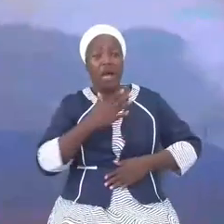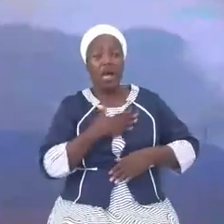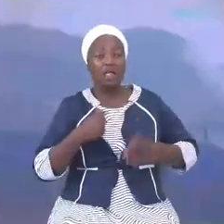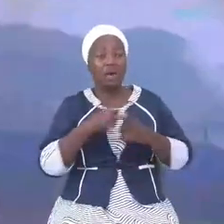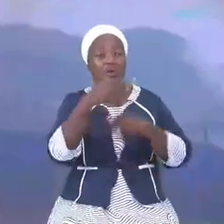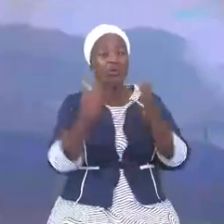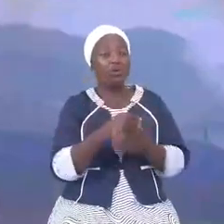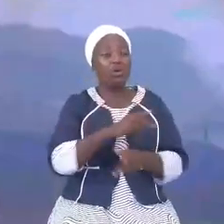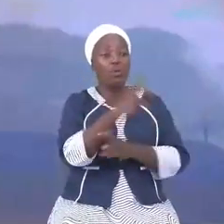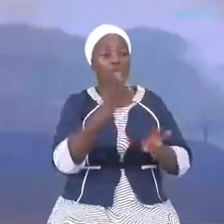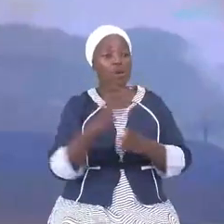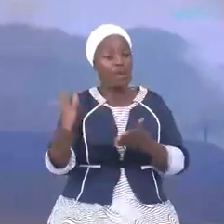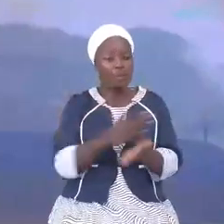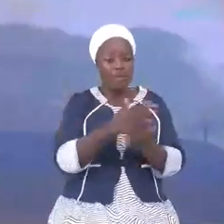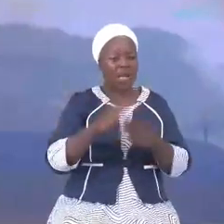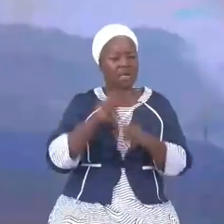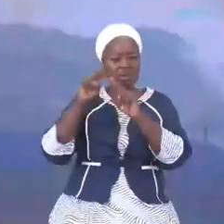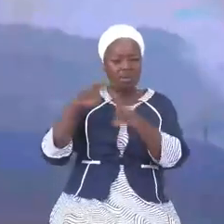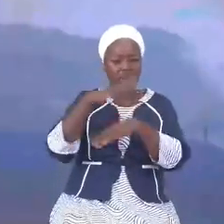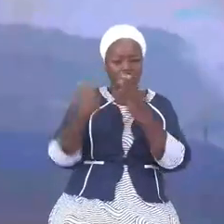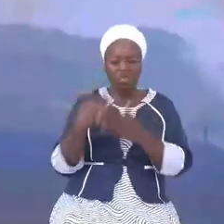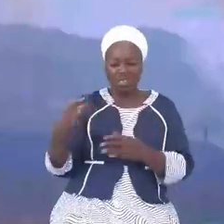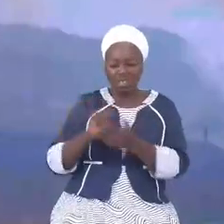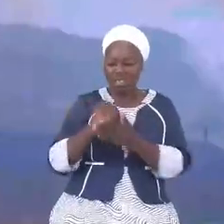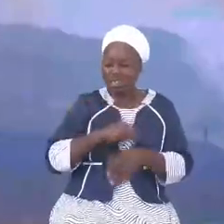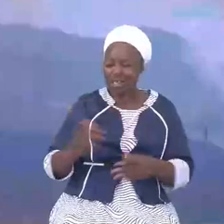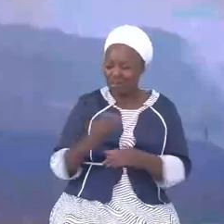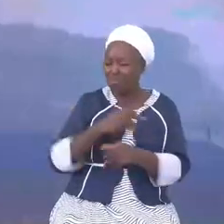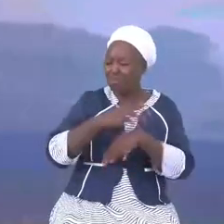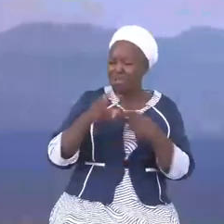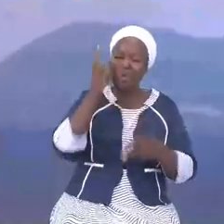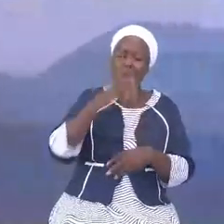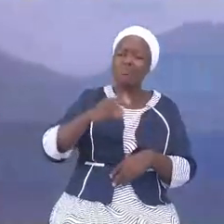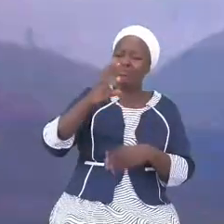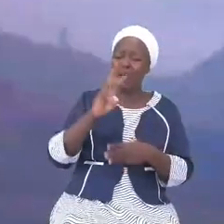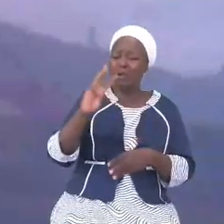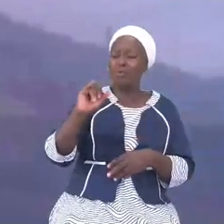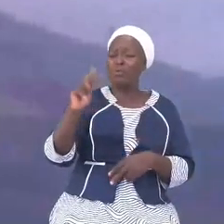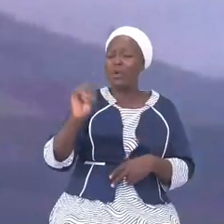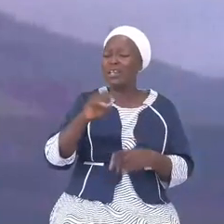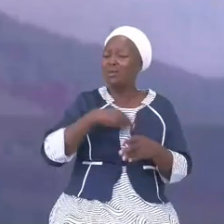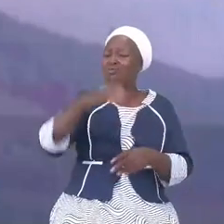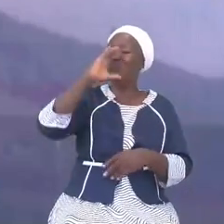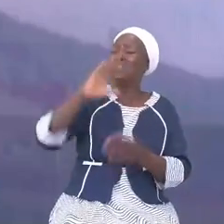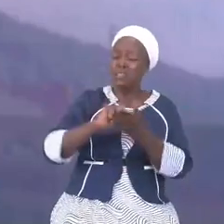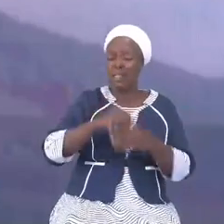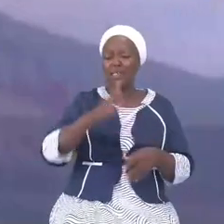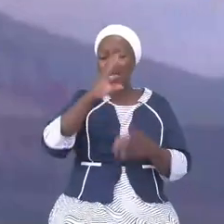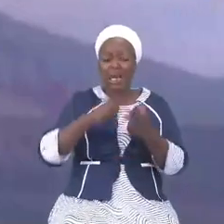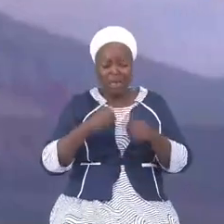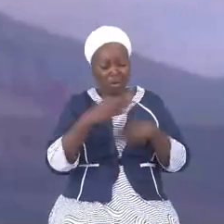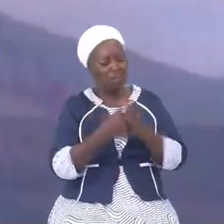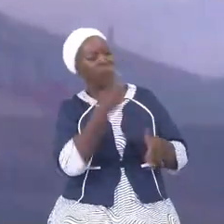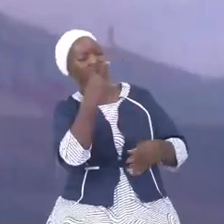mondaine, j'ai regardé toutes les choses, le vin, tout ce que je prenais, j'ai regardé tous les ouvrages que mes mains